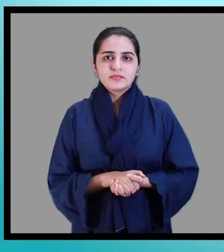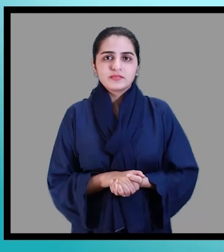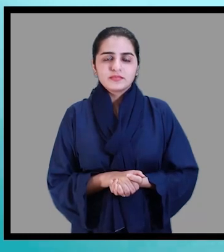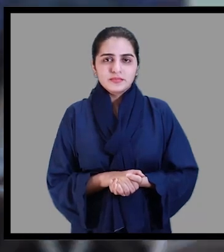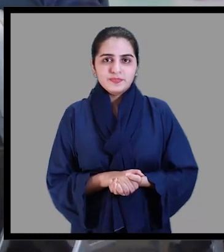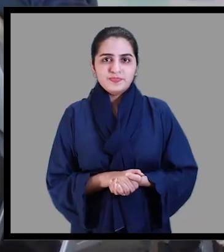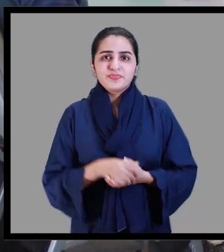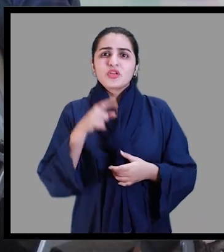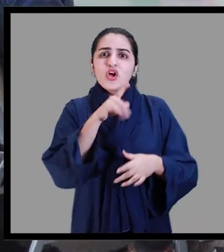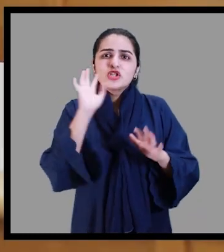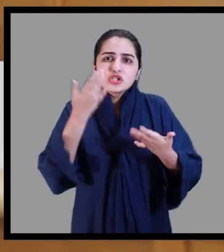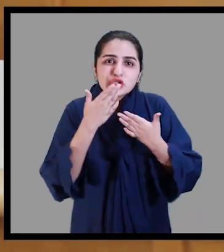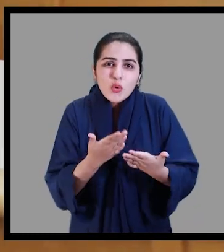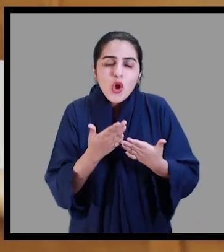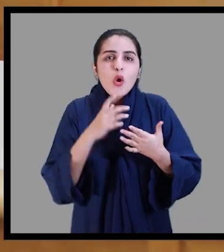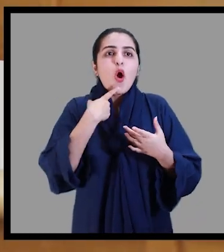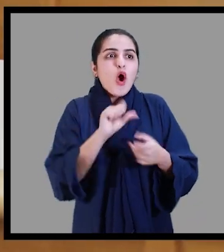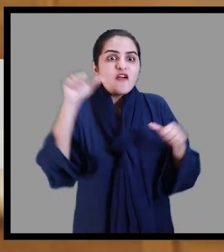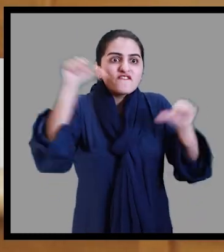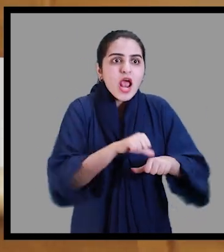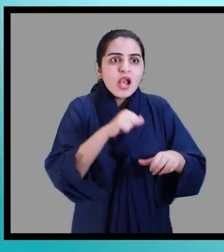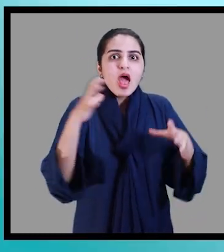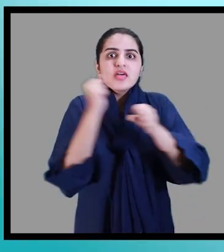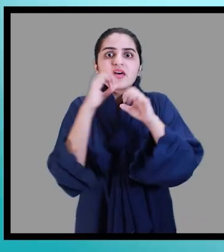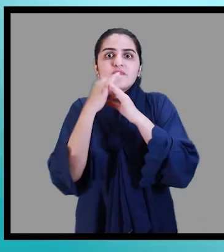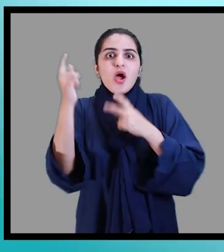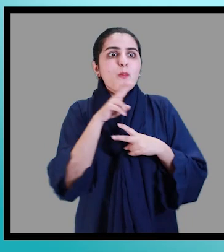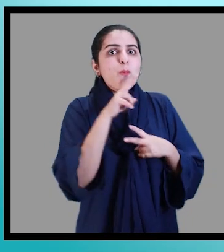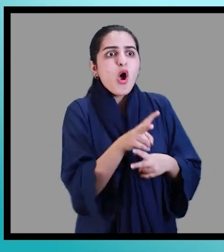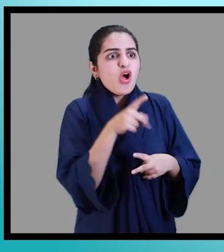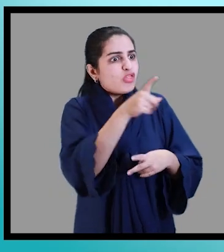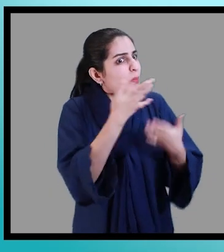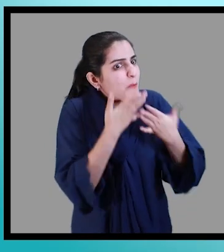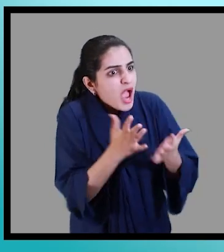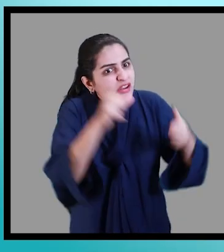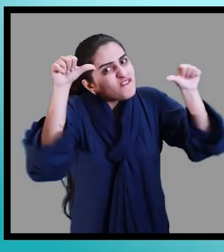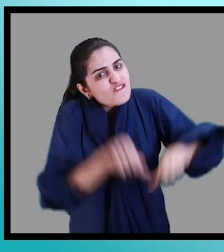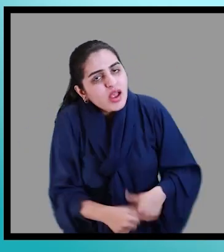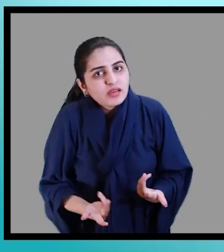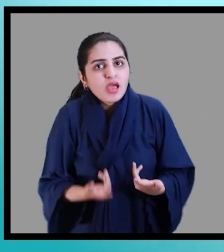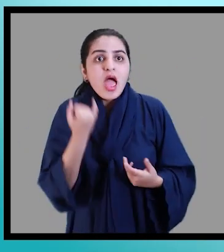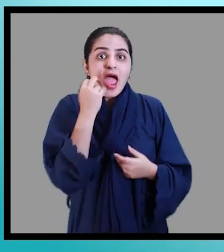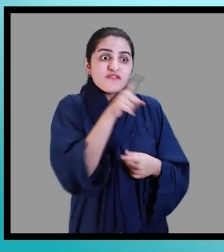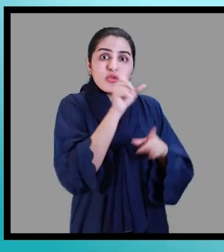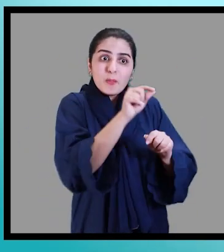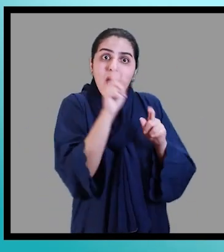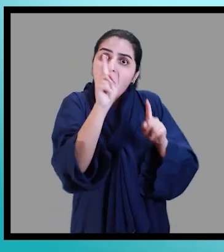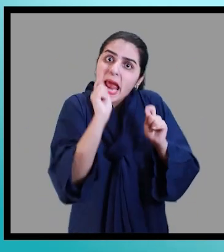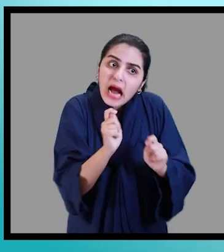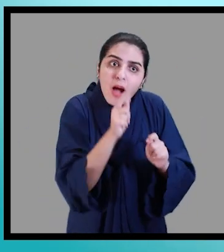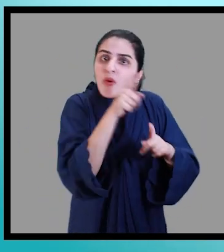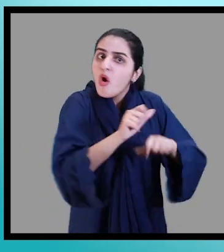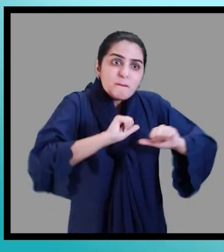अगर आप कभी गलती से स्कूल में या कॉलेज में फेल हो जाते थे तो घर वाले क्या कहते थे? तेरा एक ही काम है, उसमें भी तू फेल है। यानी अगर आपका एक काम हो और